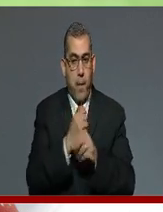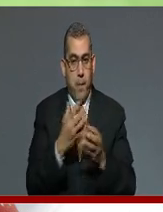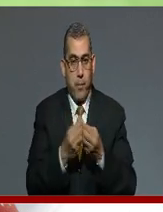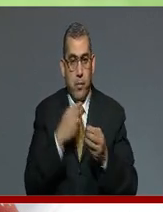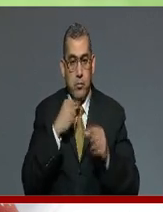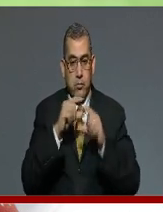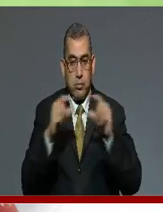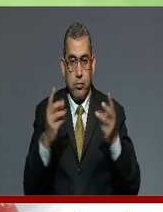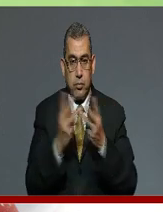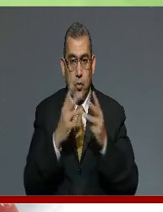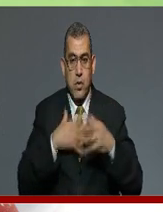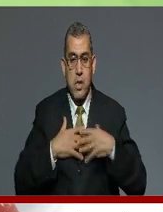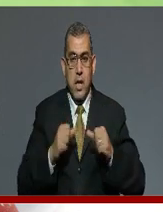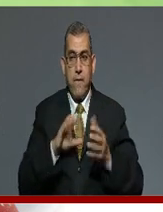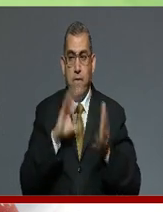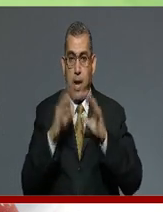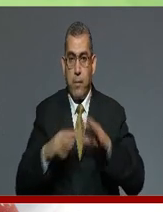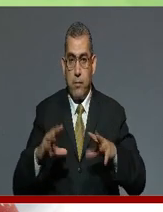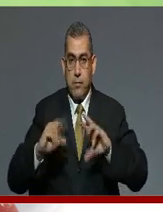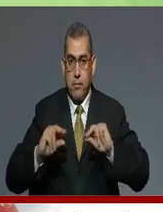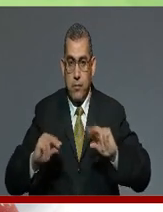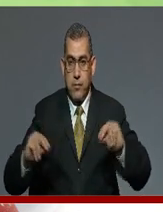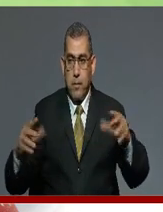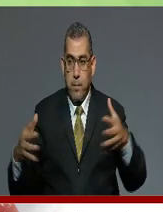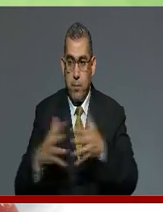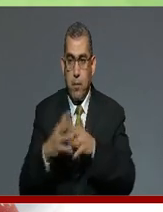منظمه الصحه العالميه واليونيسف